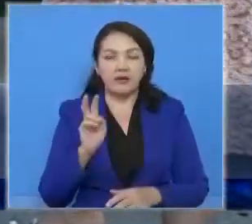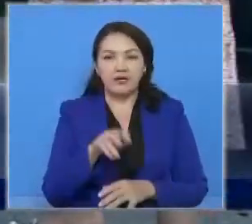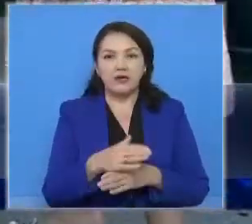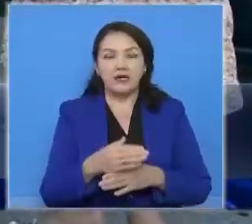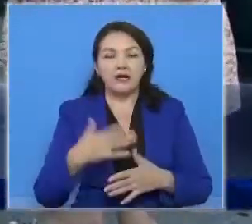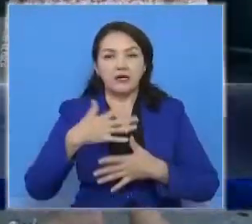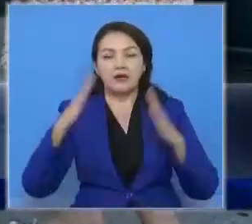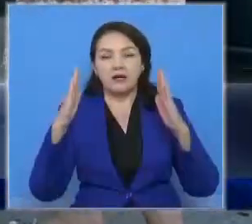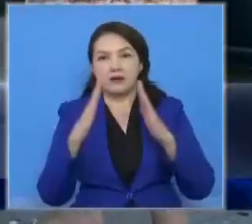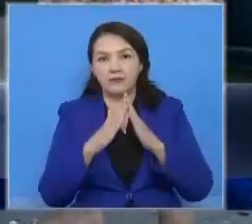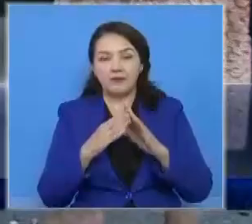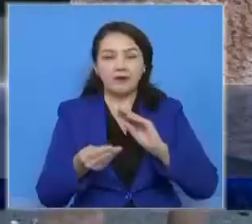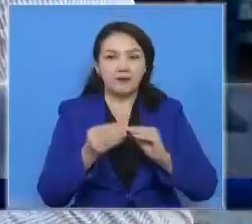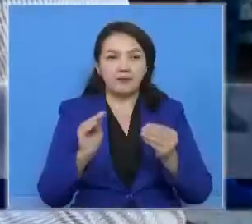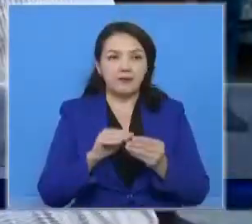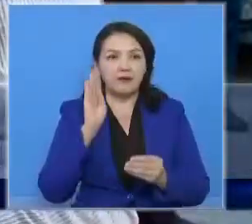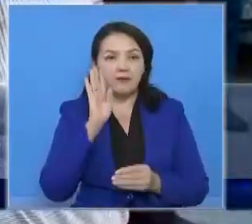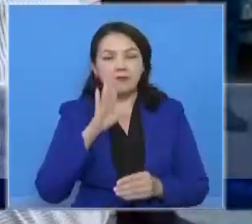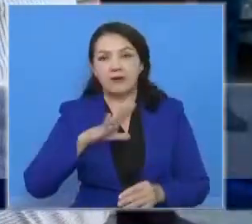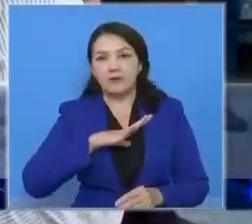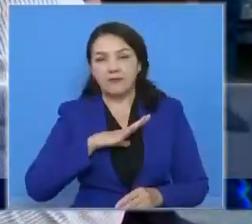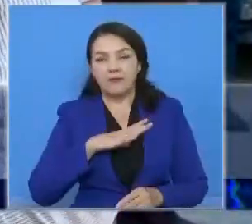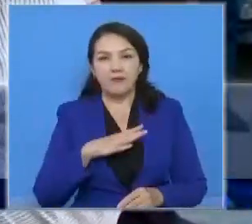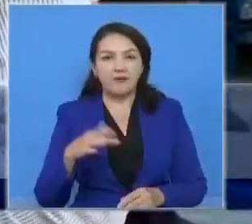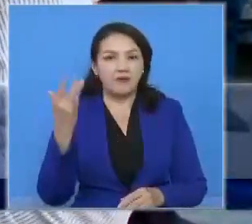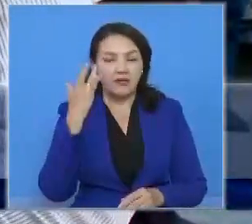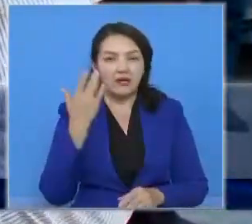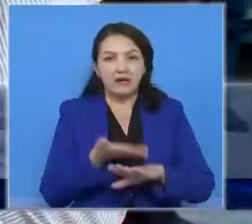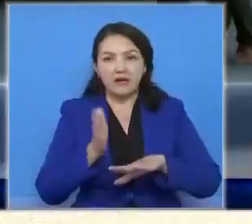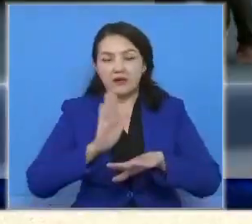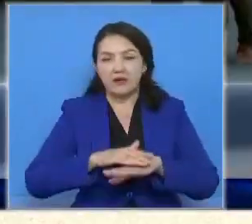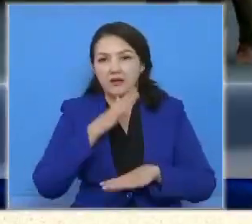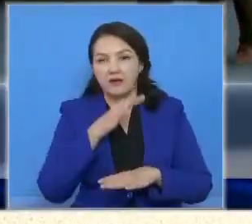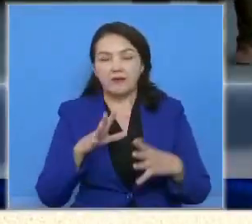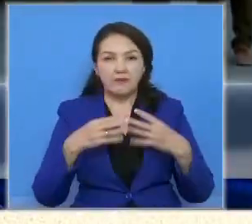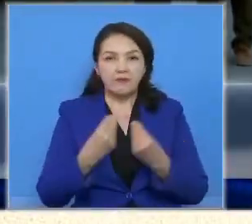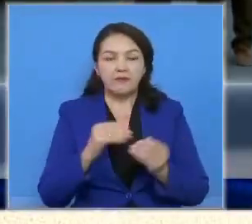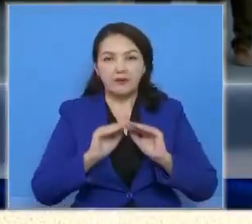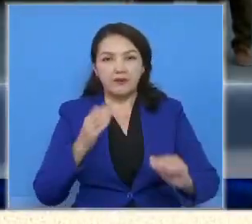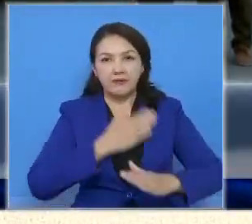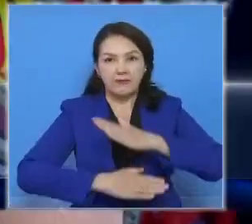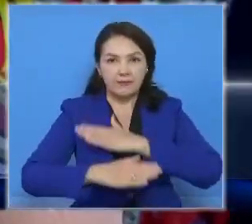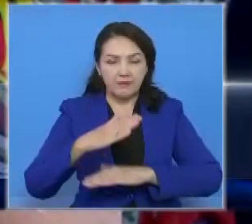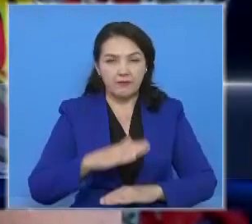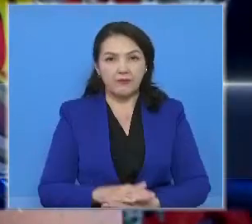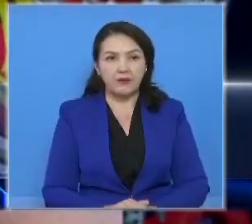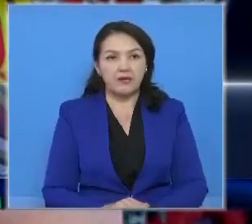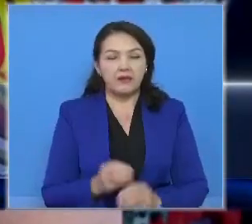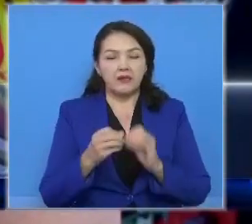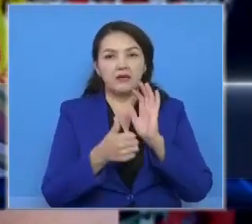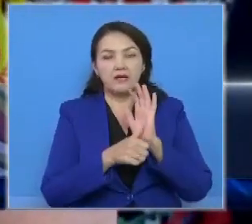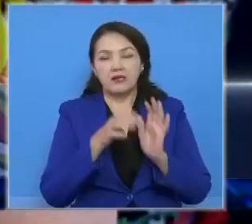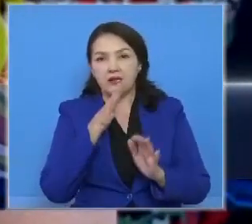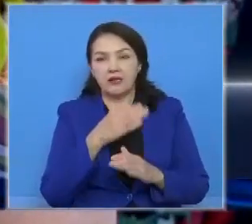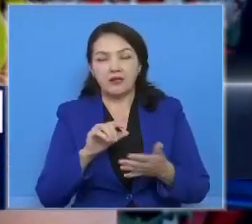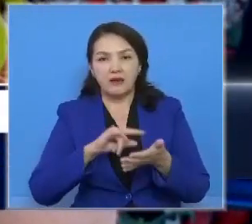жителей многоэтажных домов, проблема с водой здесь бывает нередко. Особенно тяжело в этот период семьям с детьми и инвалидами. Я в 16 году я